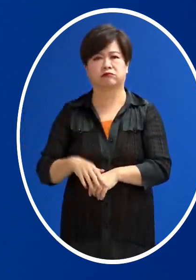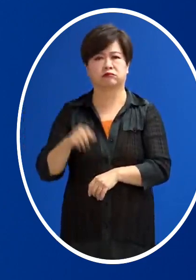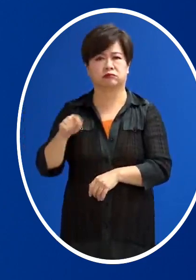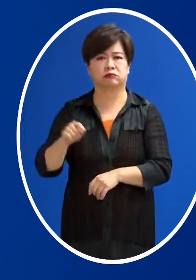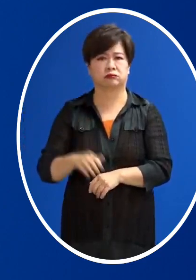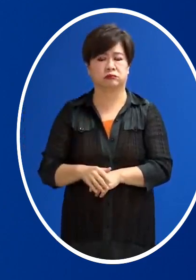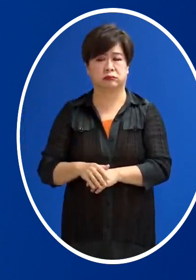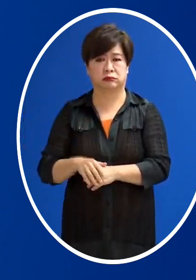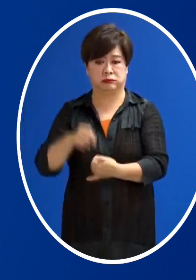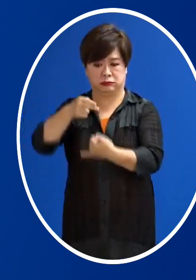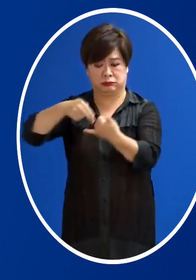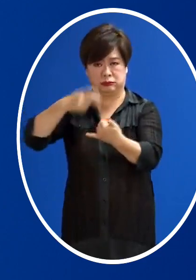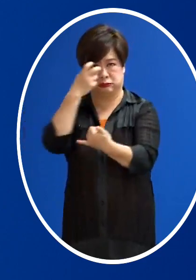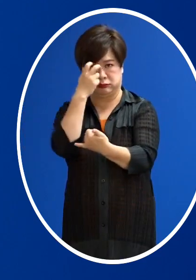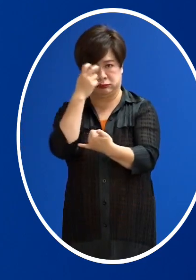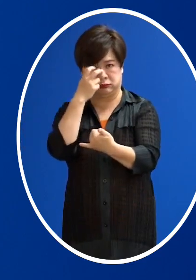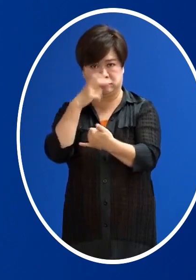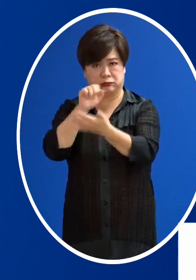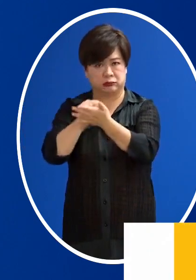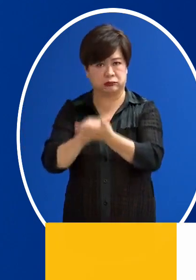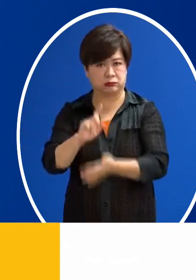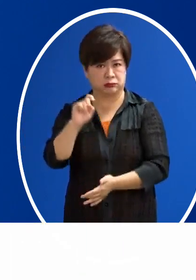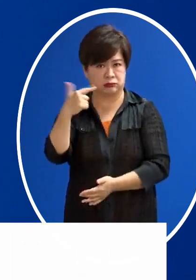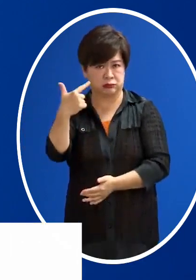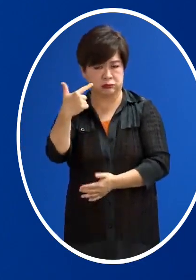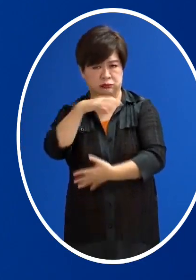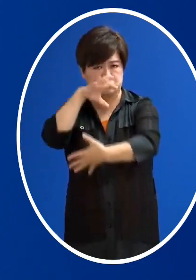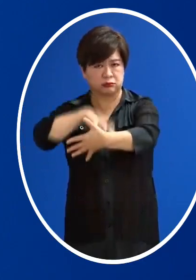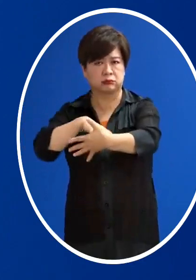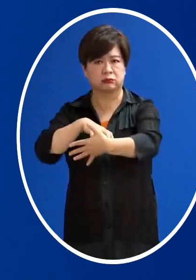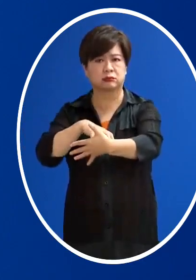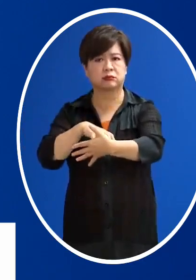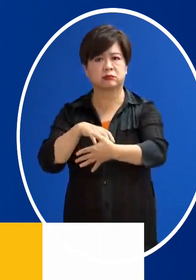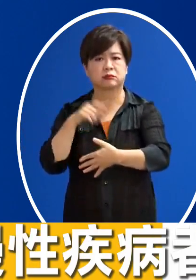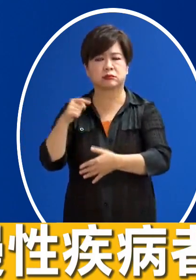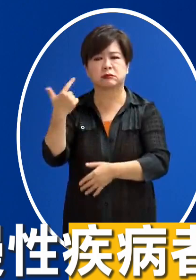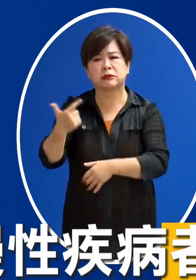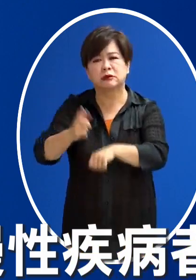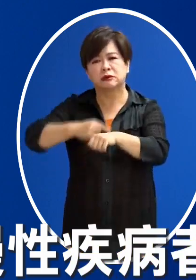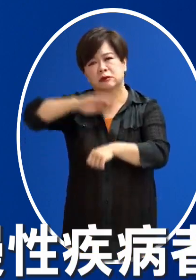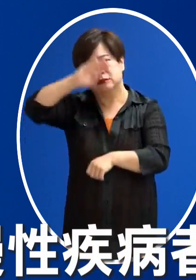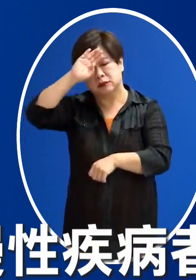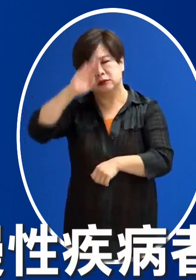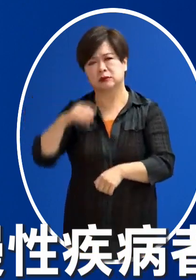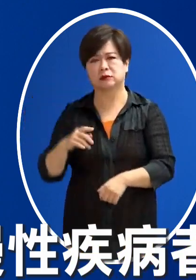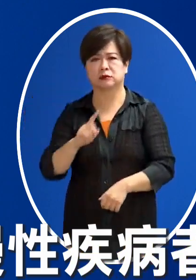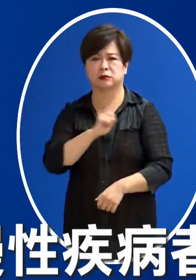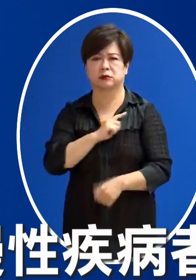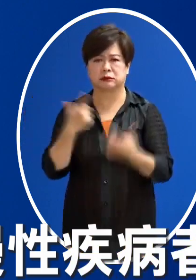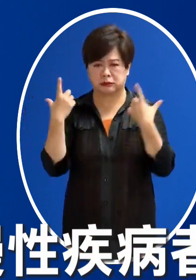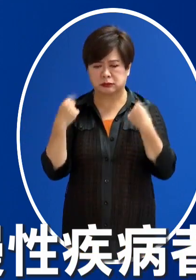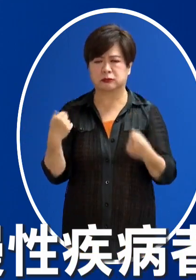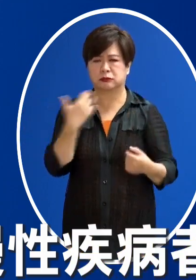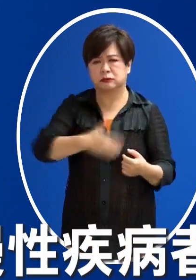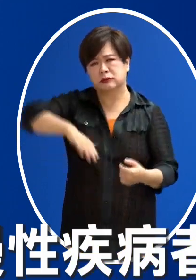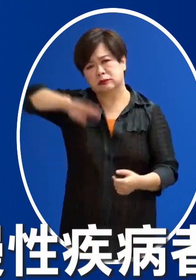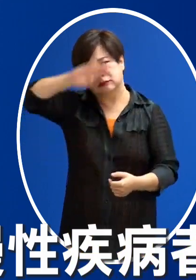司法解剖的这16例里面也都是跟慢性病等心血管疾病的相